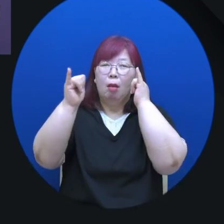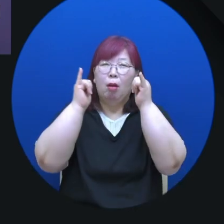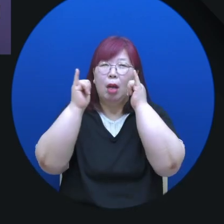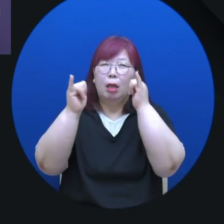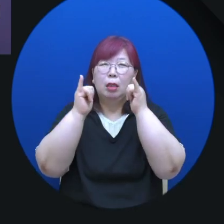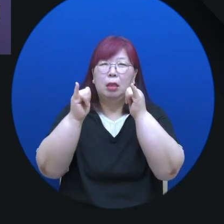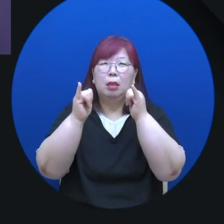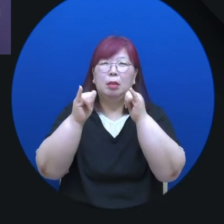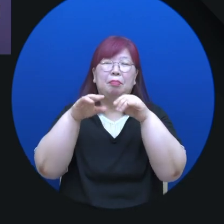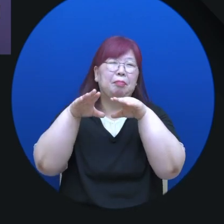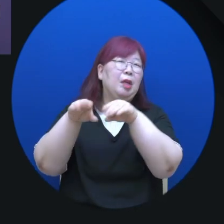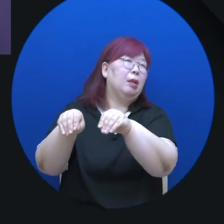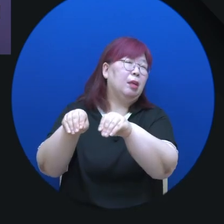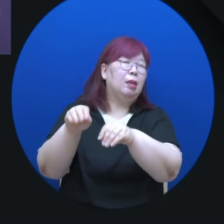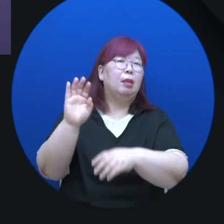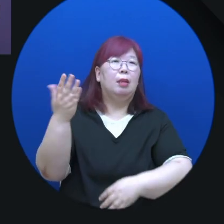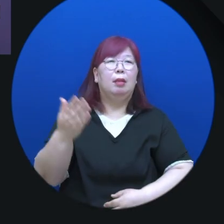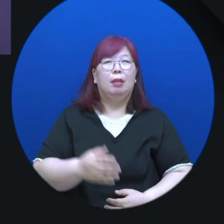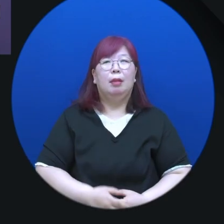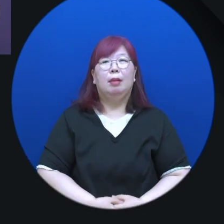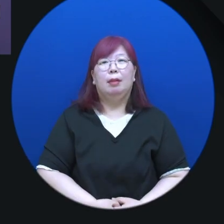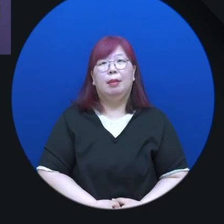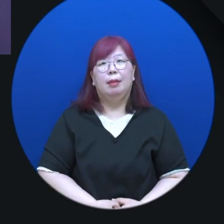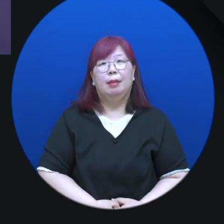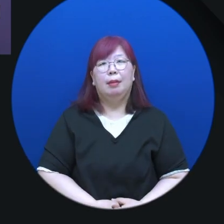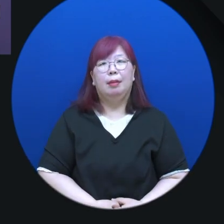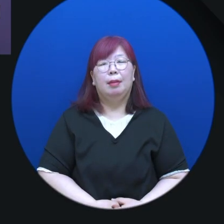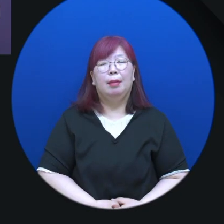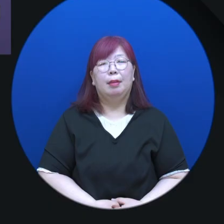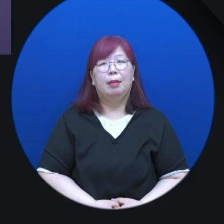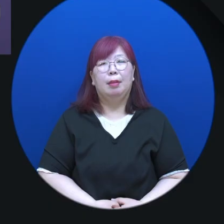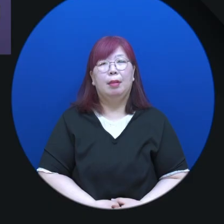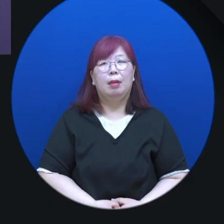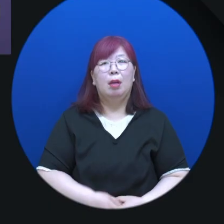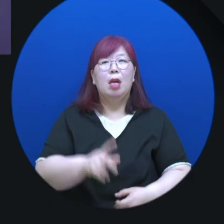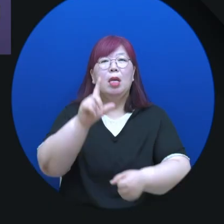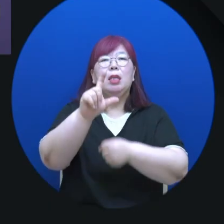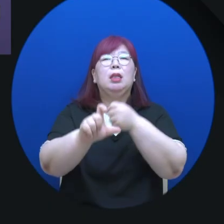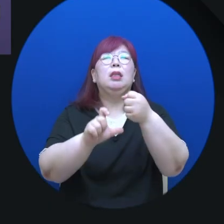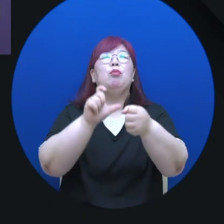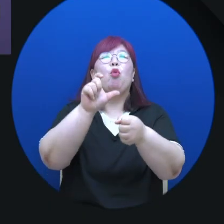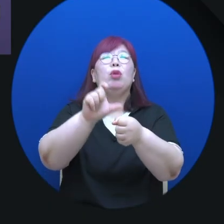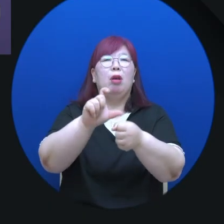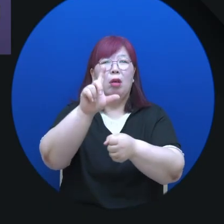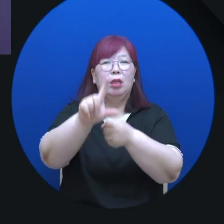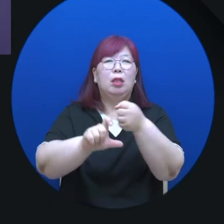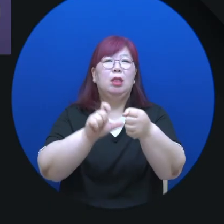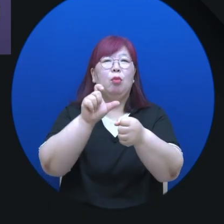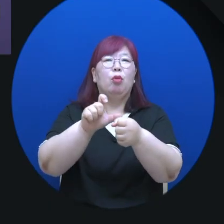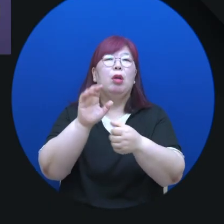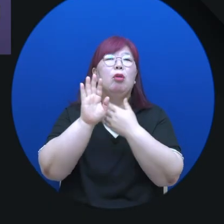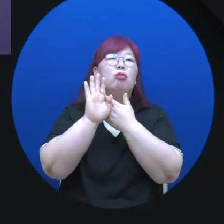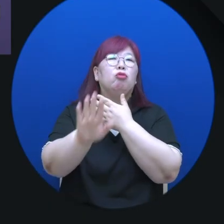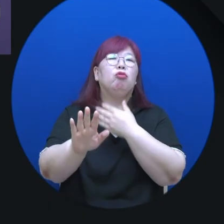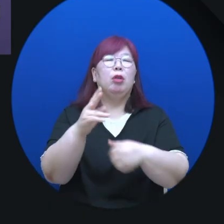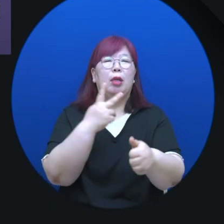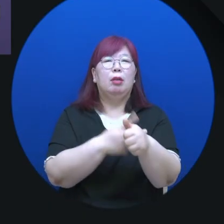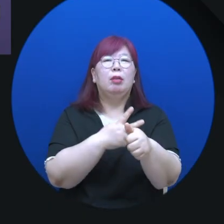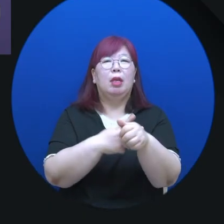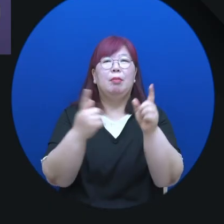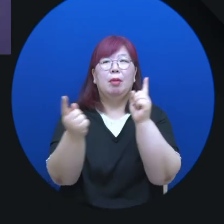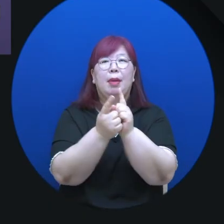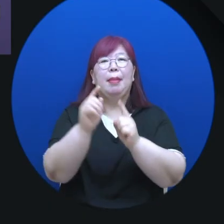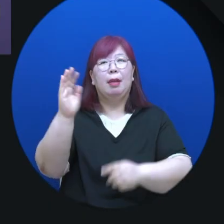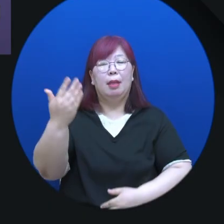연락을 안 하게 됐어요. 그리고는 15년 만에 이 선생님을 다시